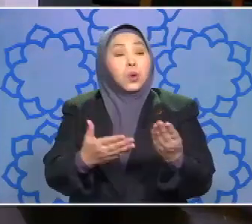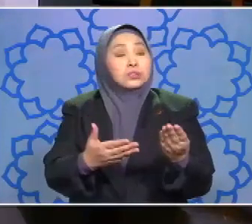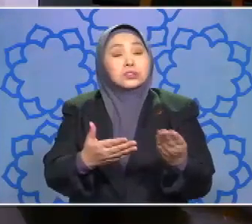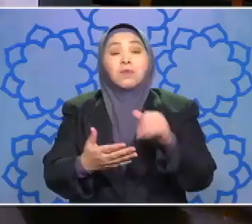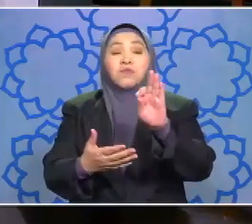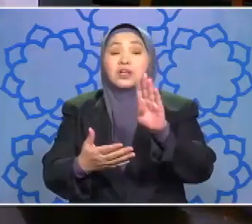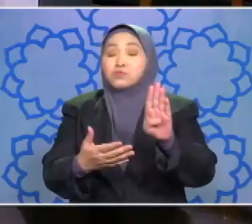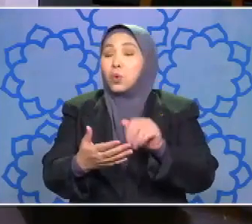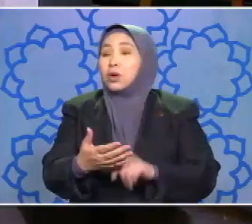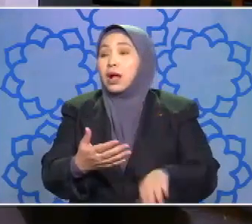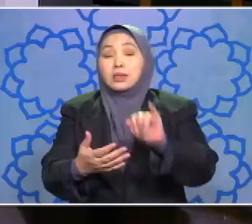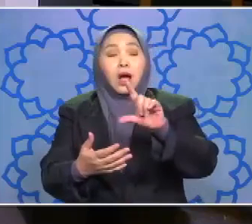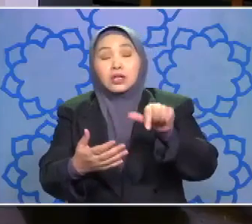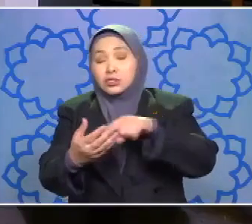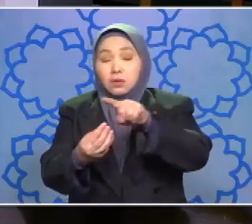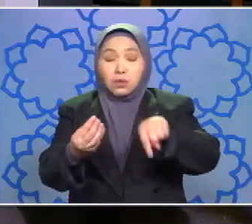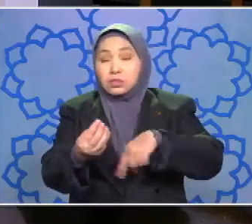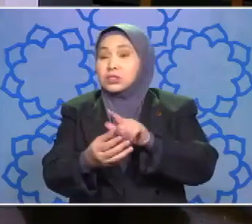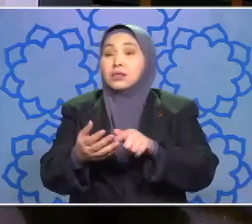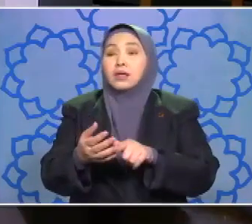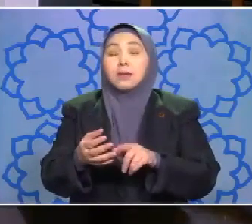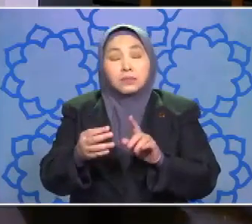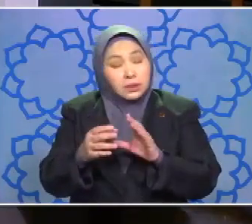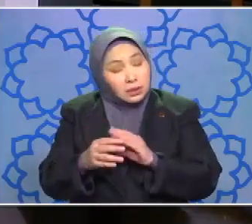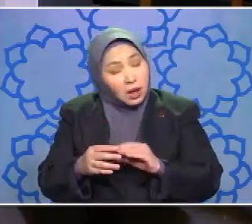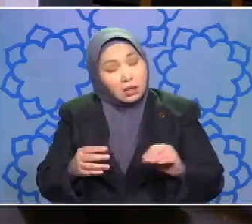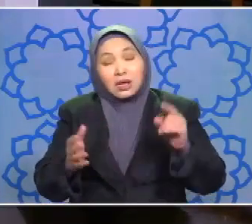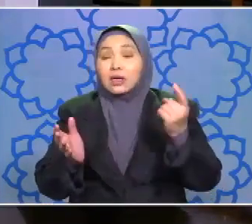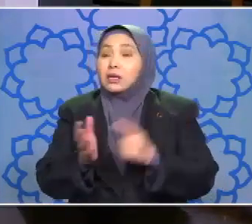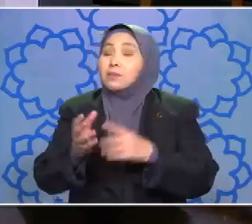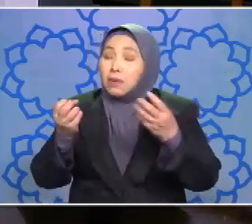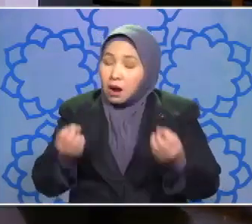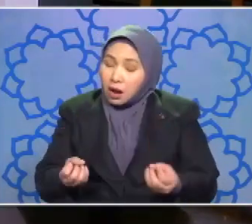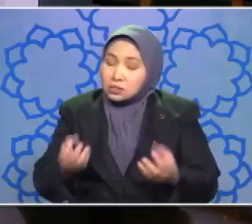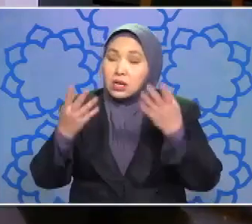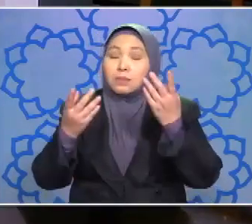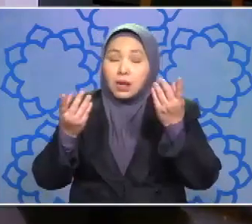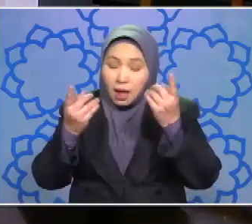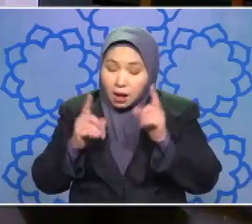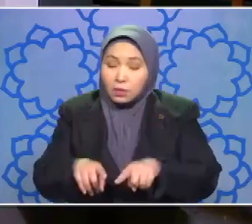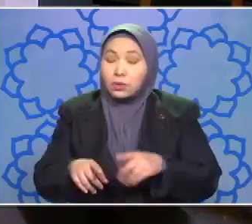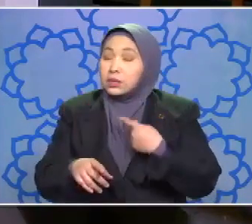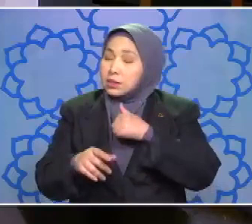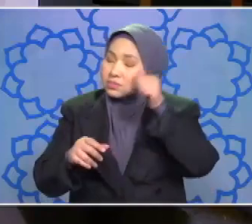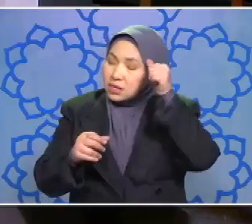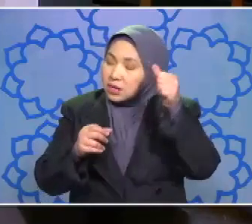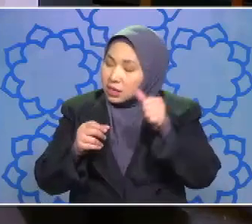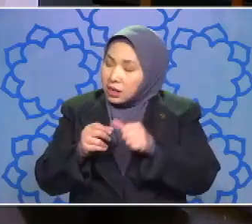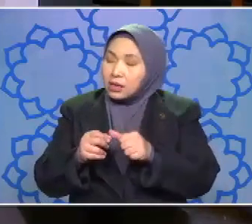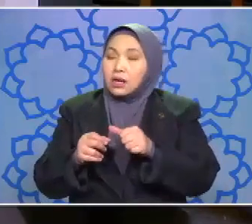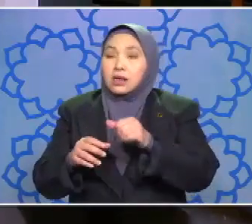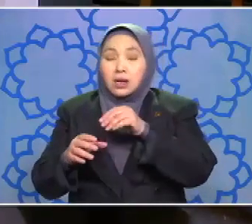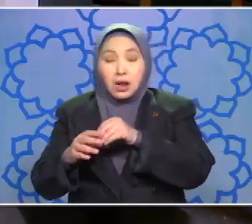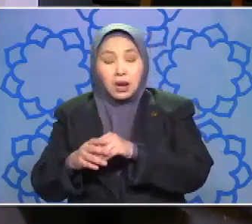Facebook, Gmail. Kat situ je pusingnya, yeah. Kan? Dan ini banyak berlaku, yang kita kena ingatkan kepada ahli keluarga, paling kurang dapat satu